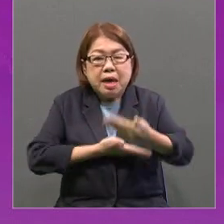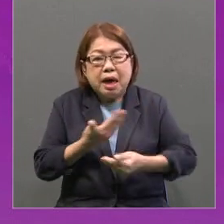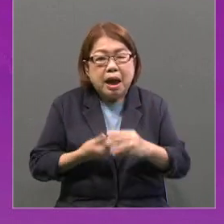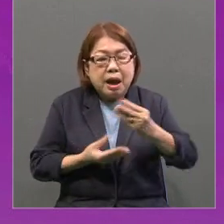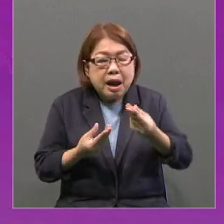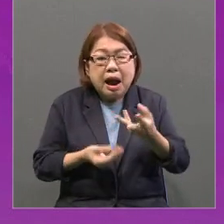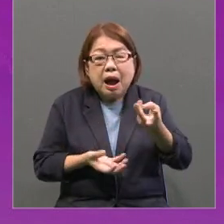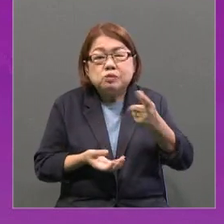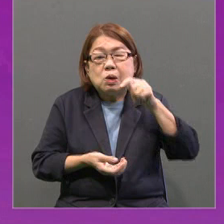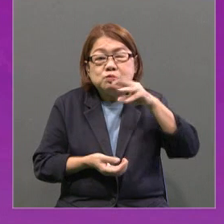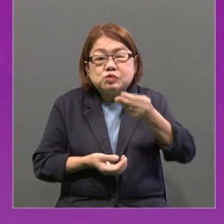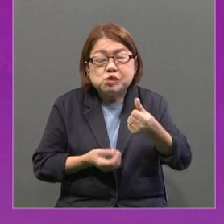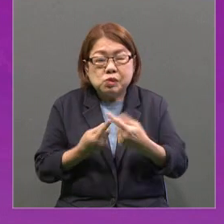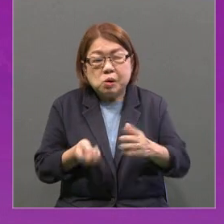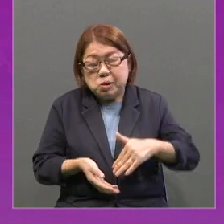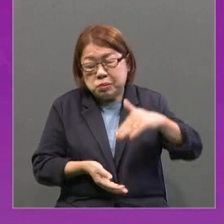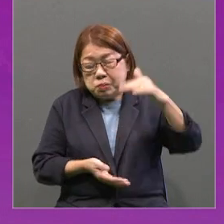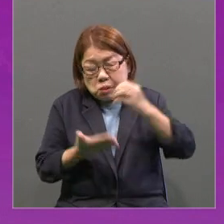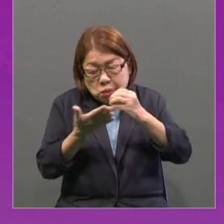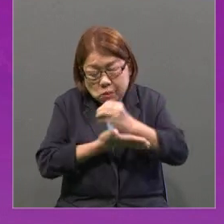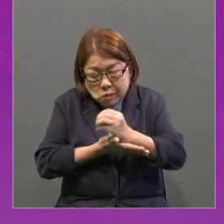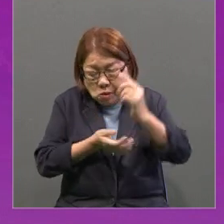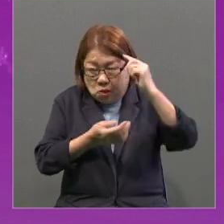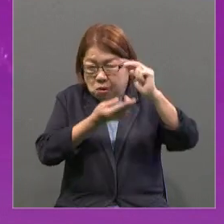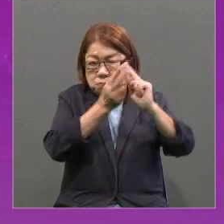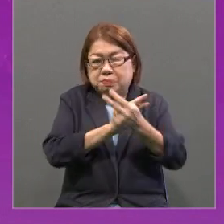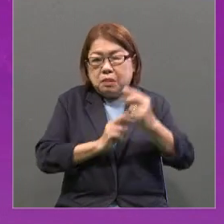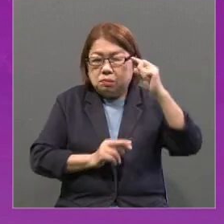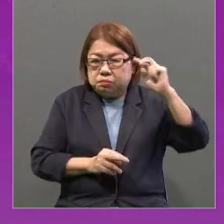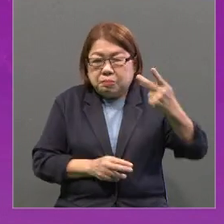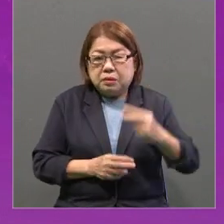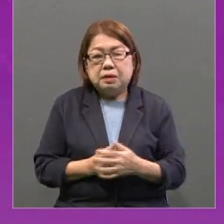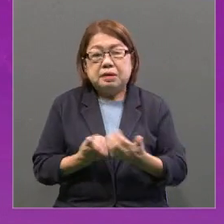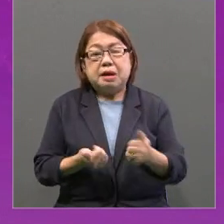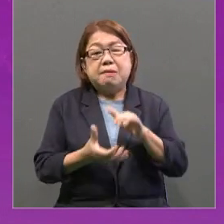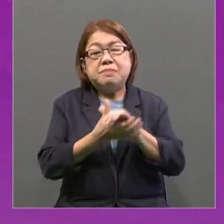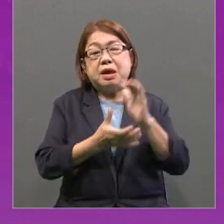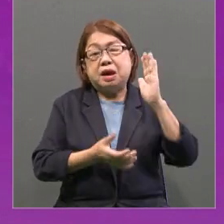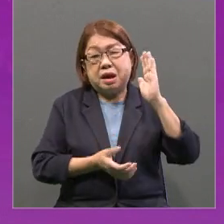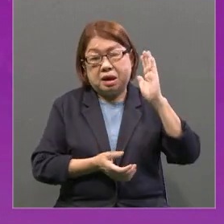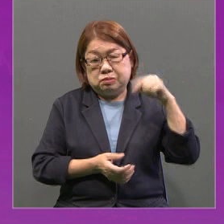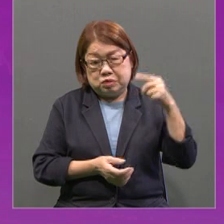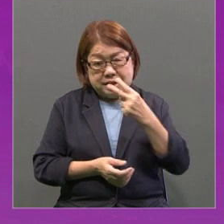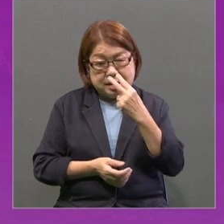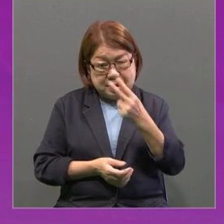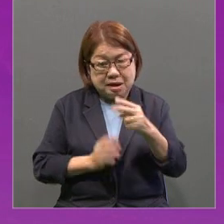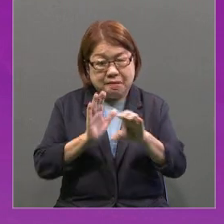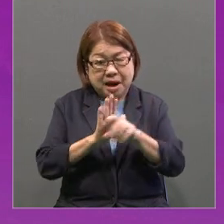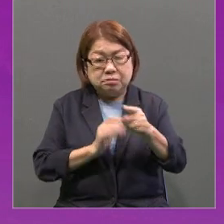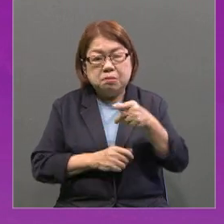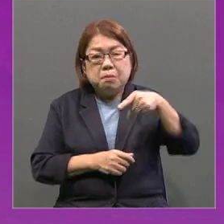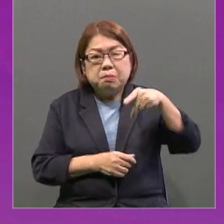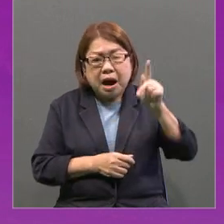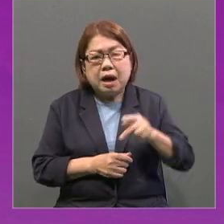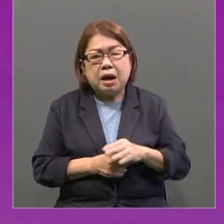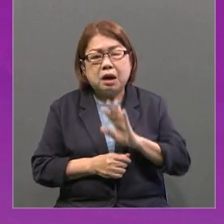ติดก็เปลี่ยนไปเป็นคนละคนและเนี่ยความคืบหน้าของคดีนี้วันนี้ตัวภรรยาของแจ็คก็คือมิ้นซึ่งเป็นป้า